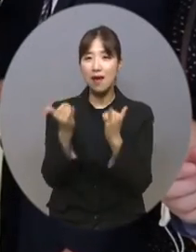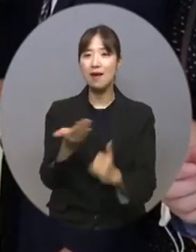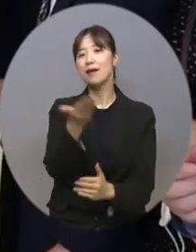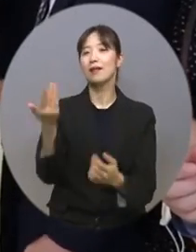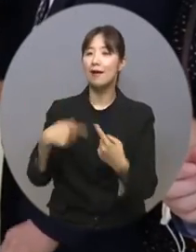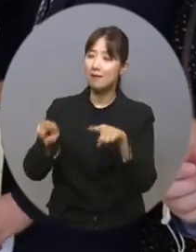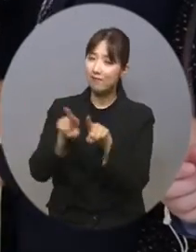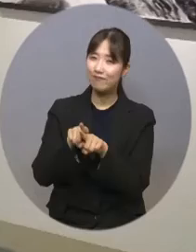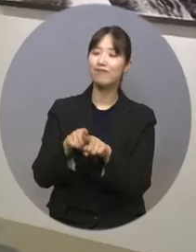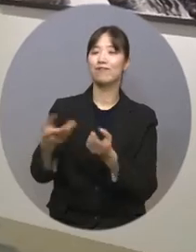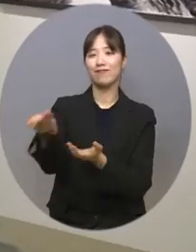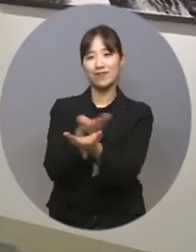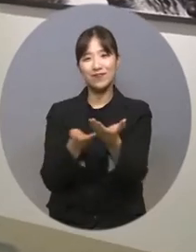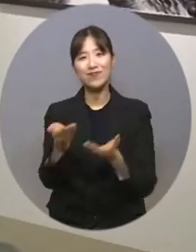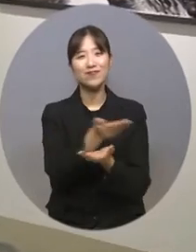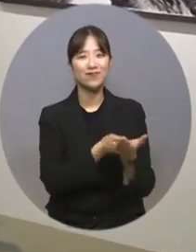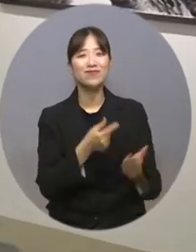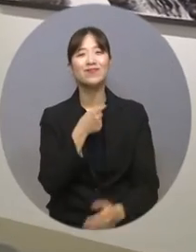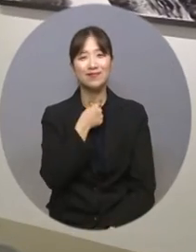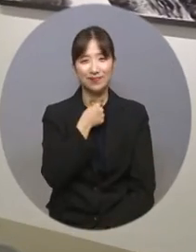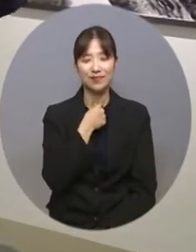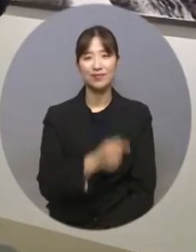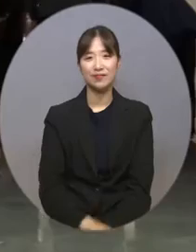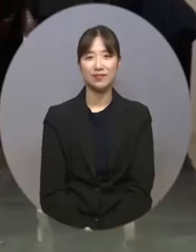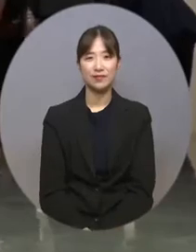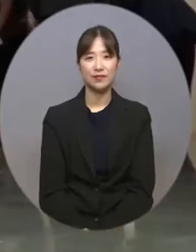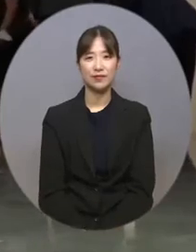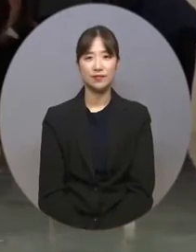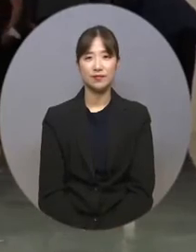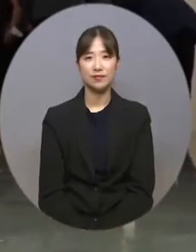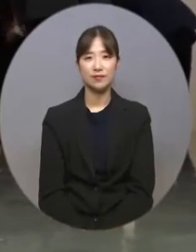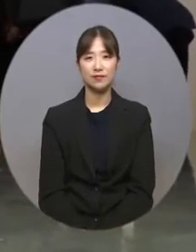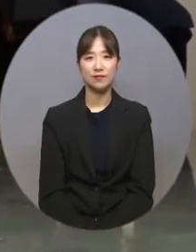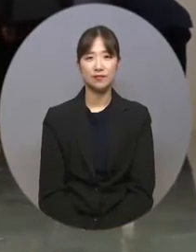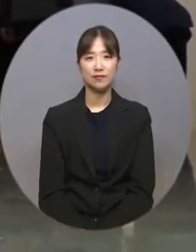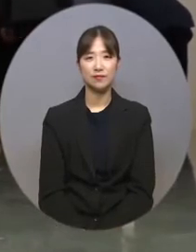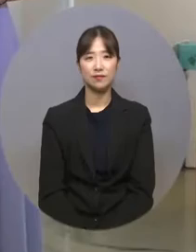그 에너지를 나누고 싶다고 말합니다.